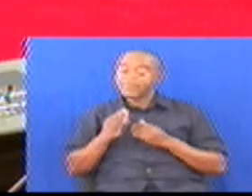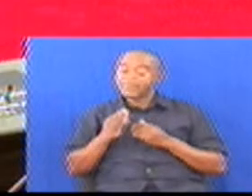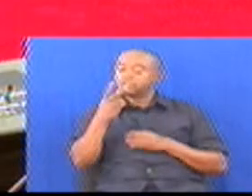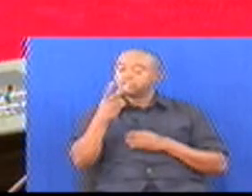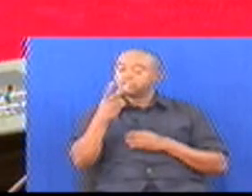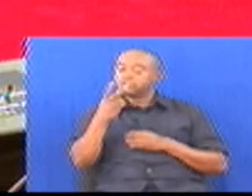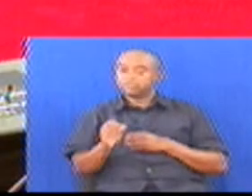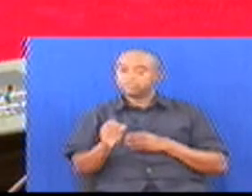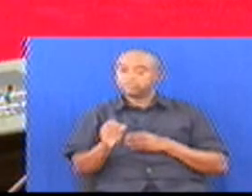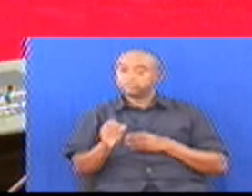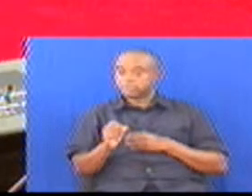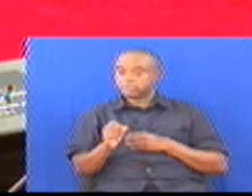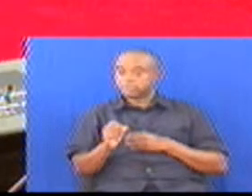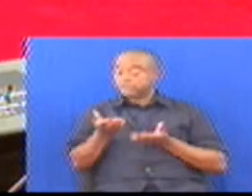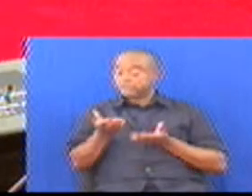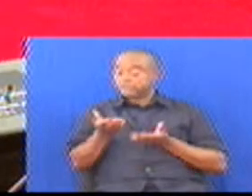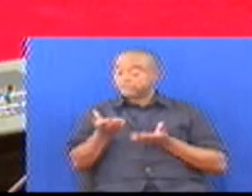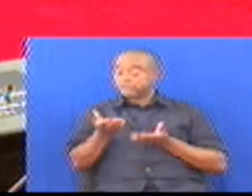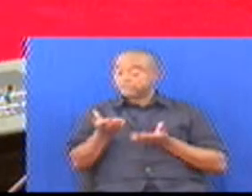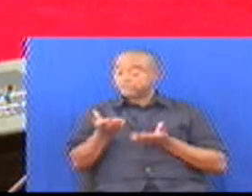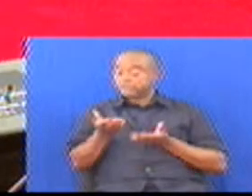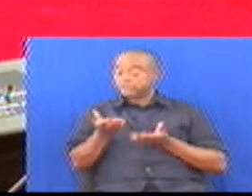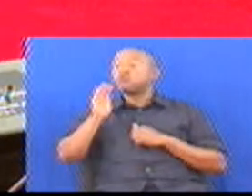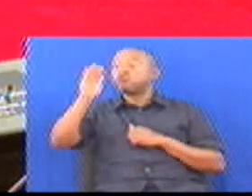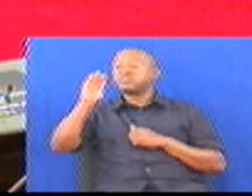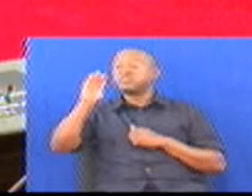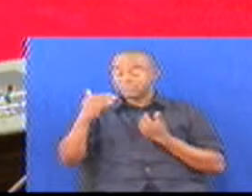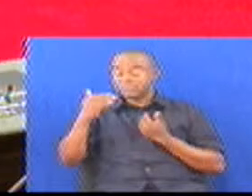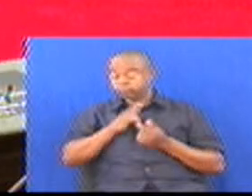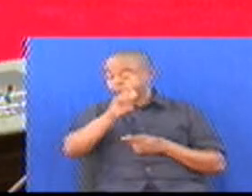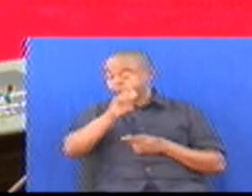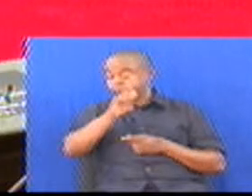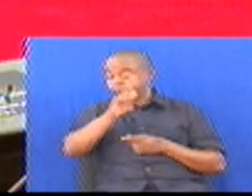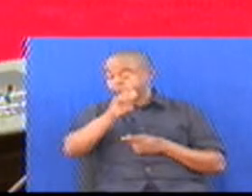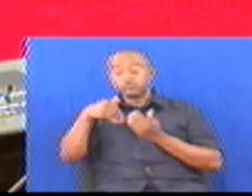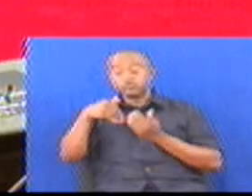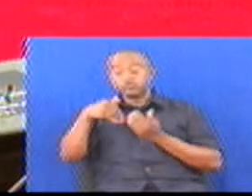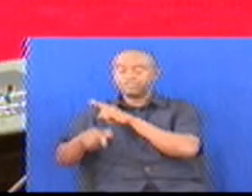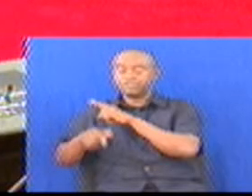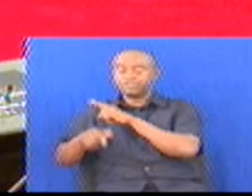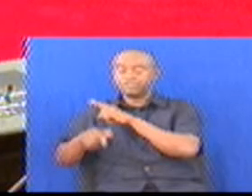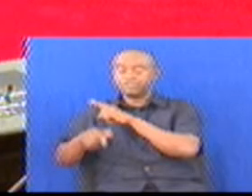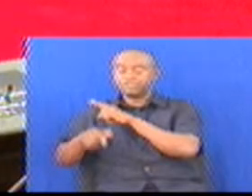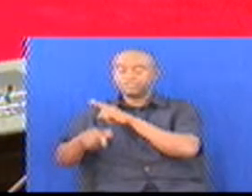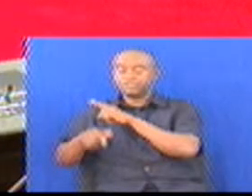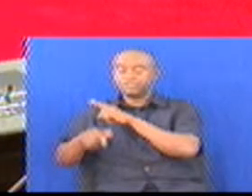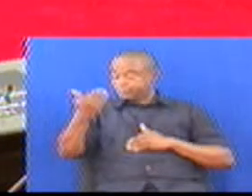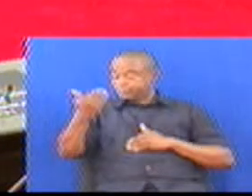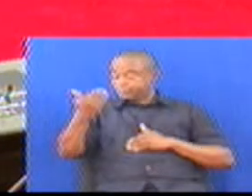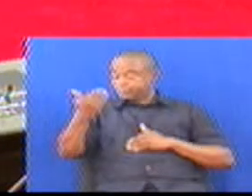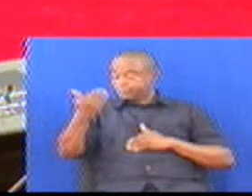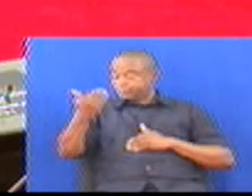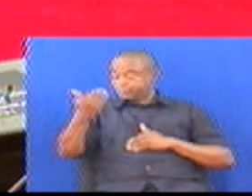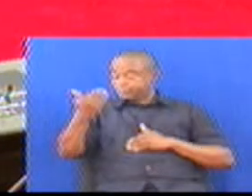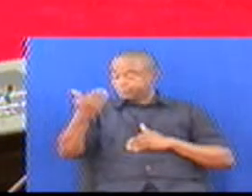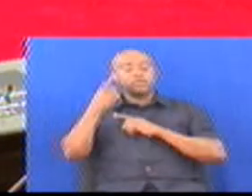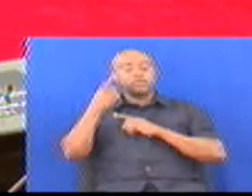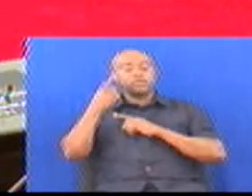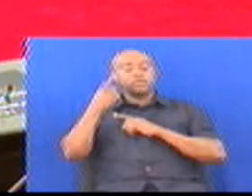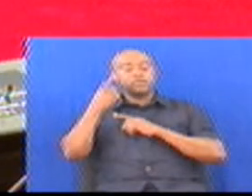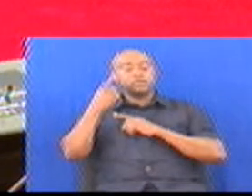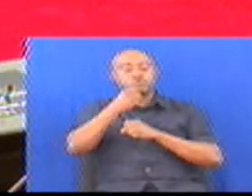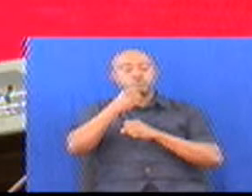20 ambazo zingetumika kuwapeleka wagonjwa nje ya nchi. Mheshimiwa Spika, serikali tuwa katika